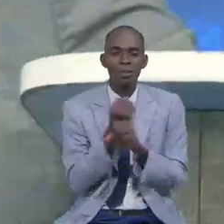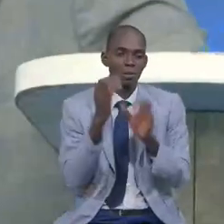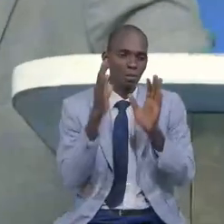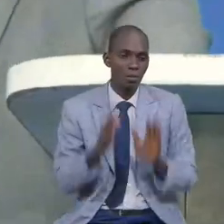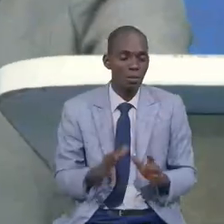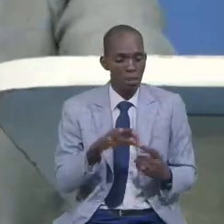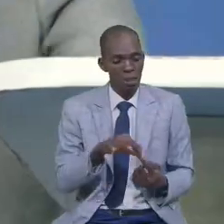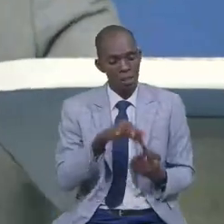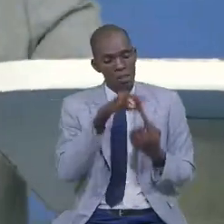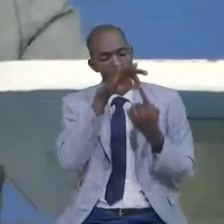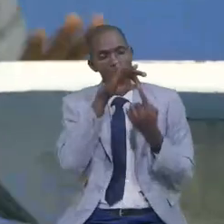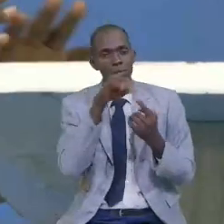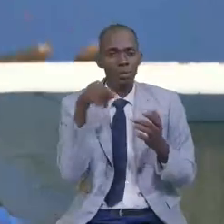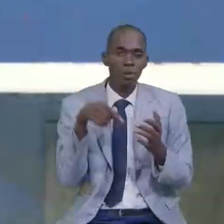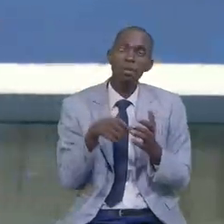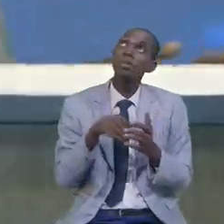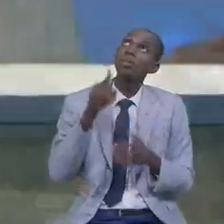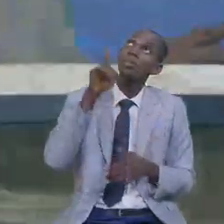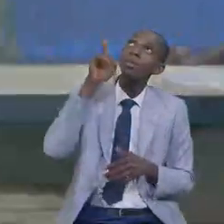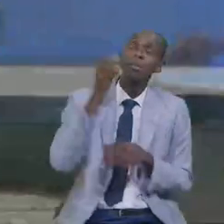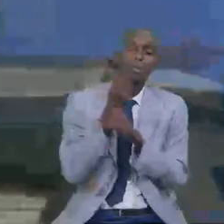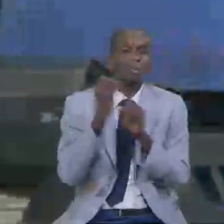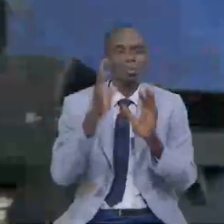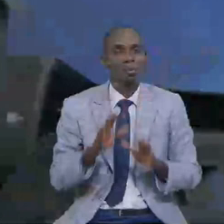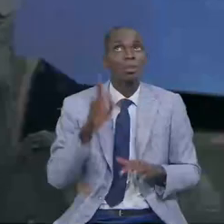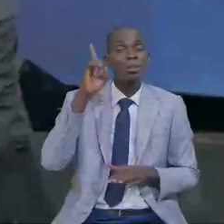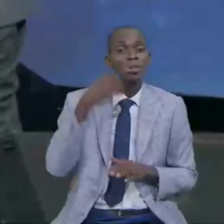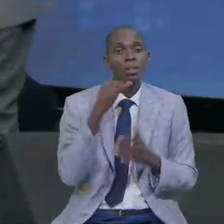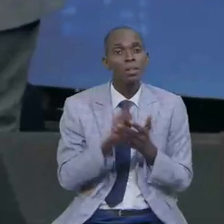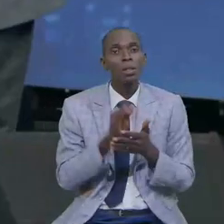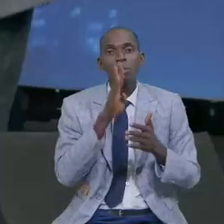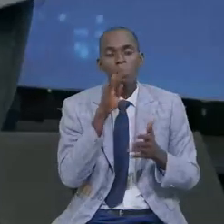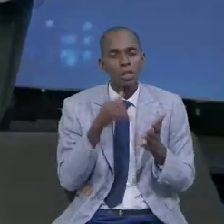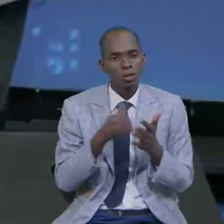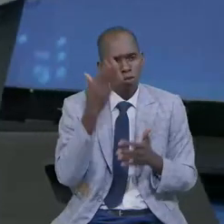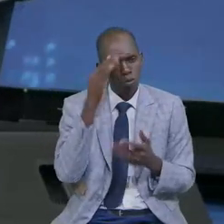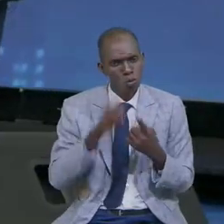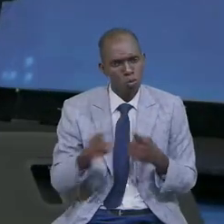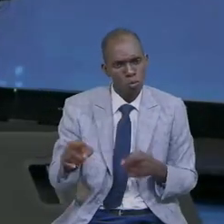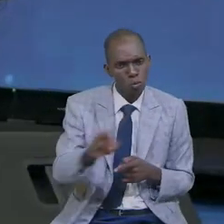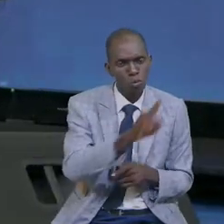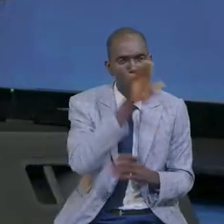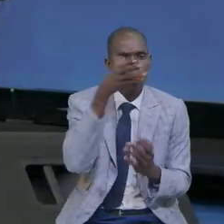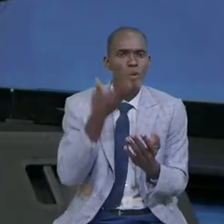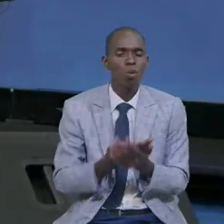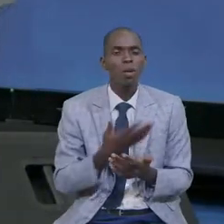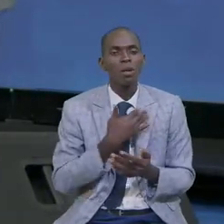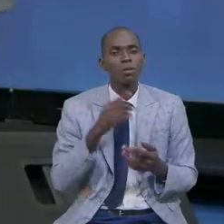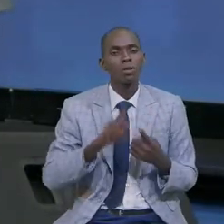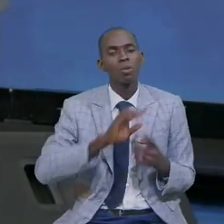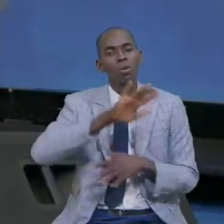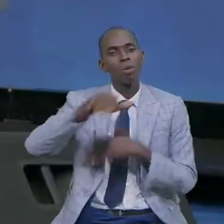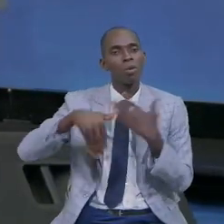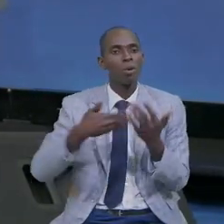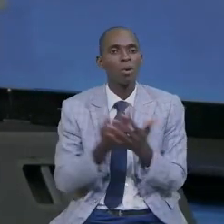secouriste excepté ce sauveur. Et sachez-le tous. Et que tout le peuple d'Israël le